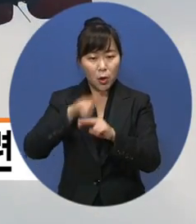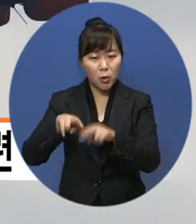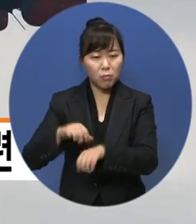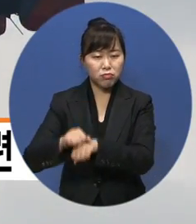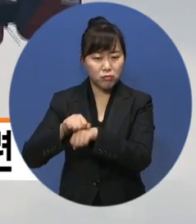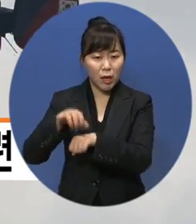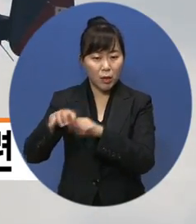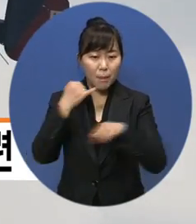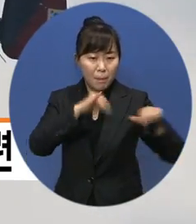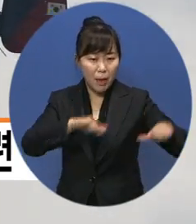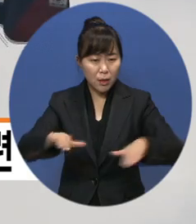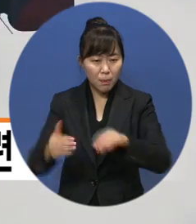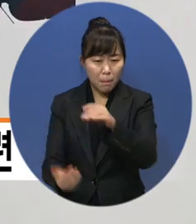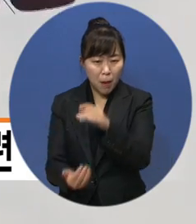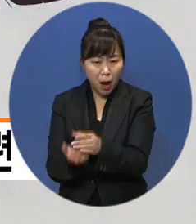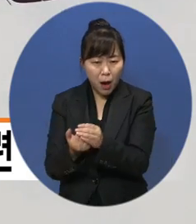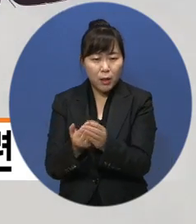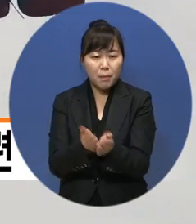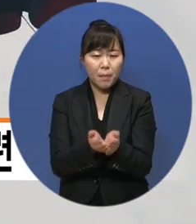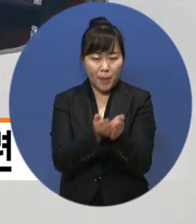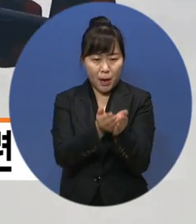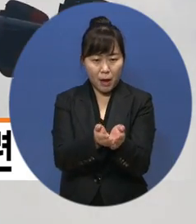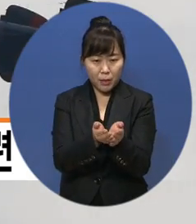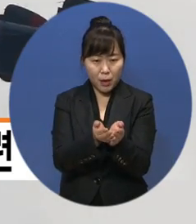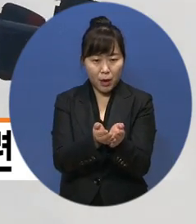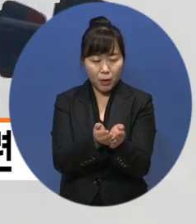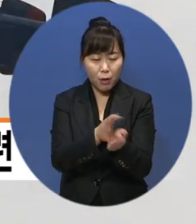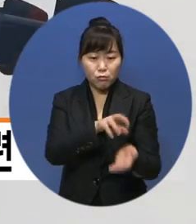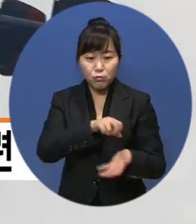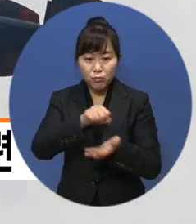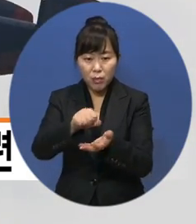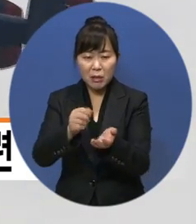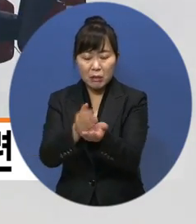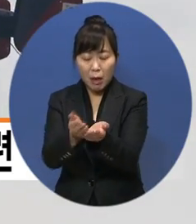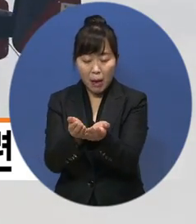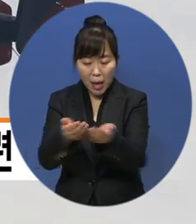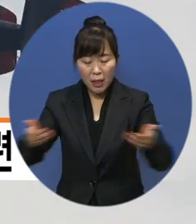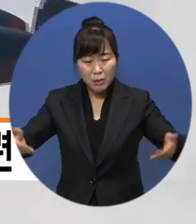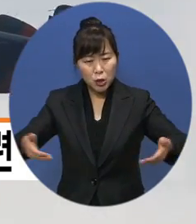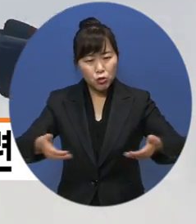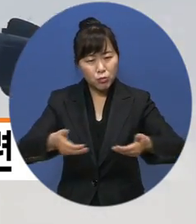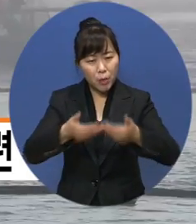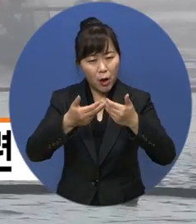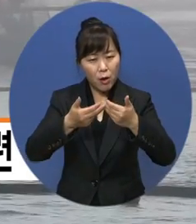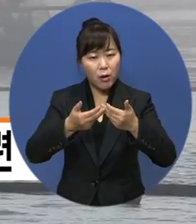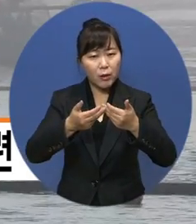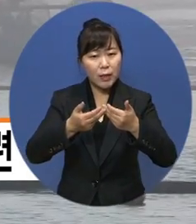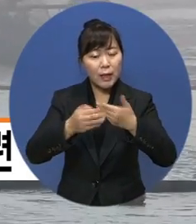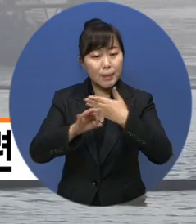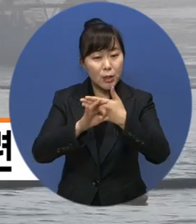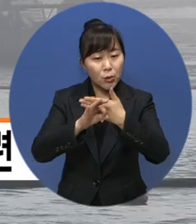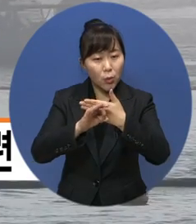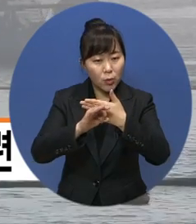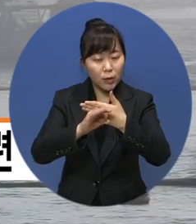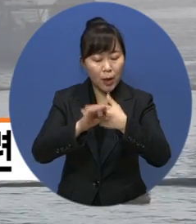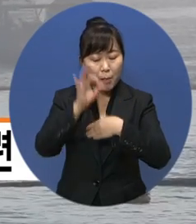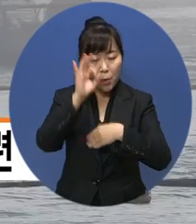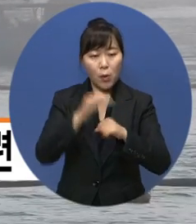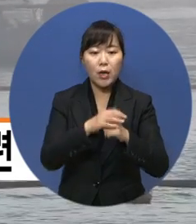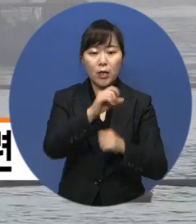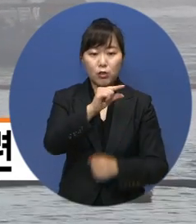해상에서 발생한 원유선과 케미컬 운반선 간의 충돌 사고를 가정해 진행됐으며